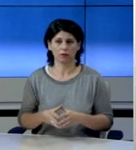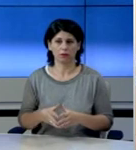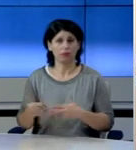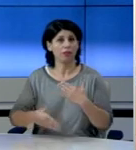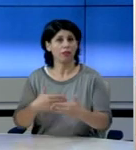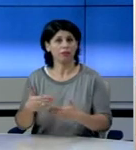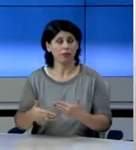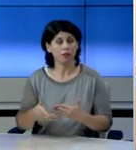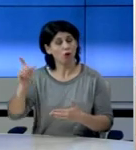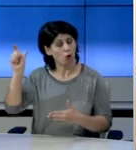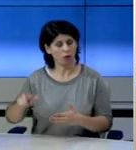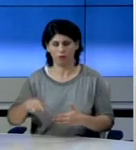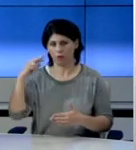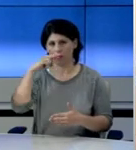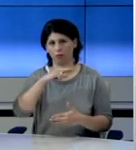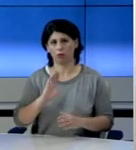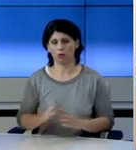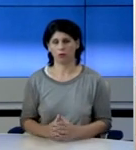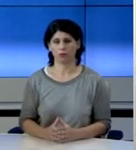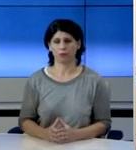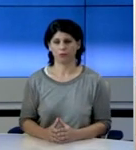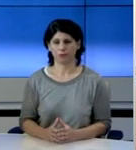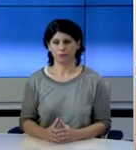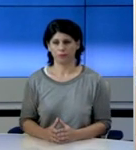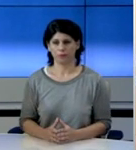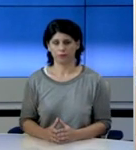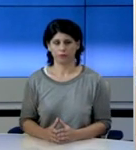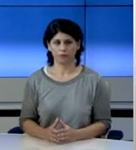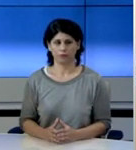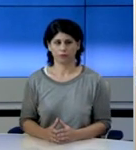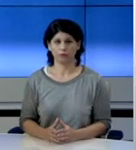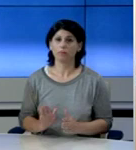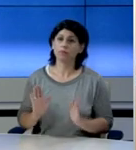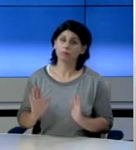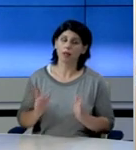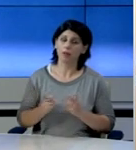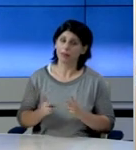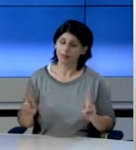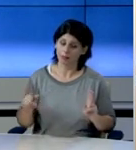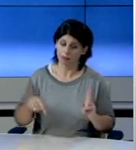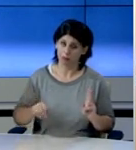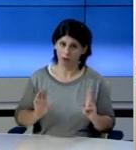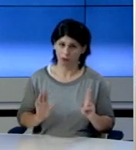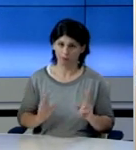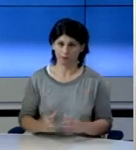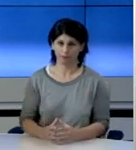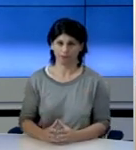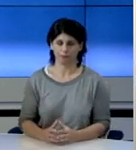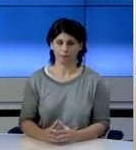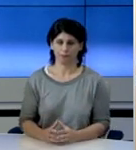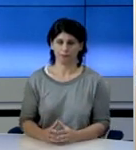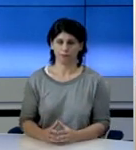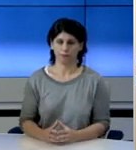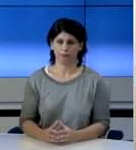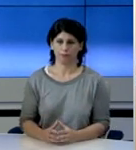τις διαδικασίες της ο ίδιος ο Πρωθυπουργός. Αλλά επιτρέψτε μου σε αυτό εδώ το σημείο Μιας